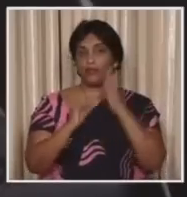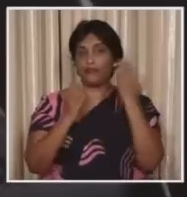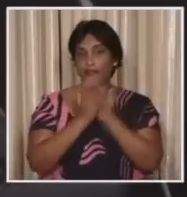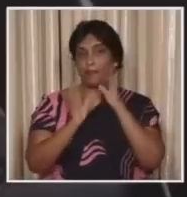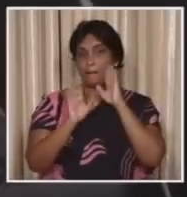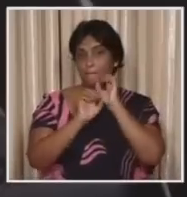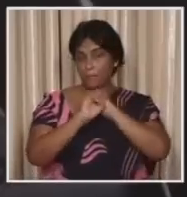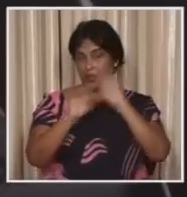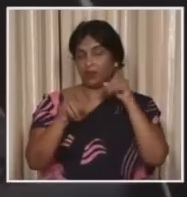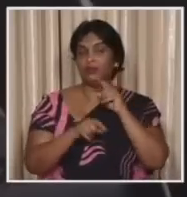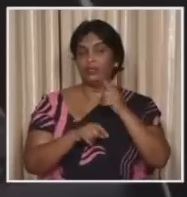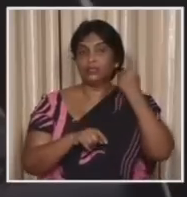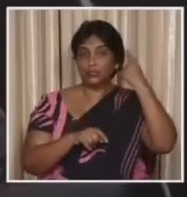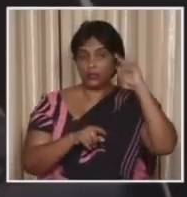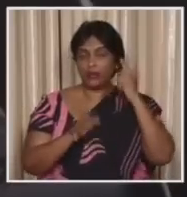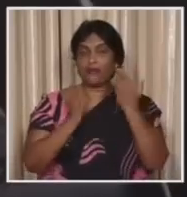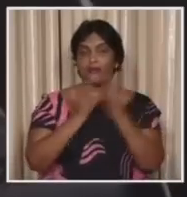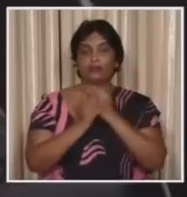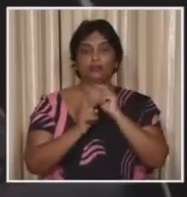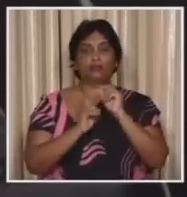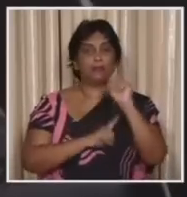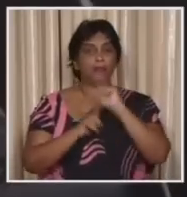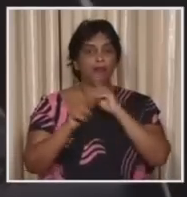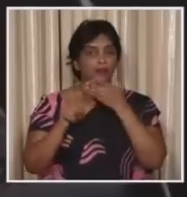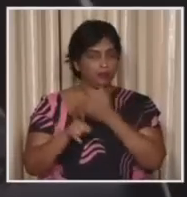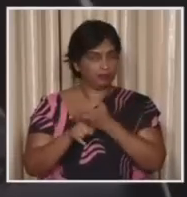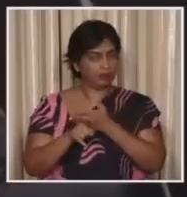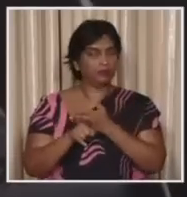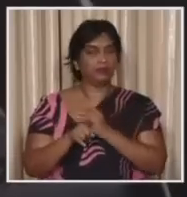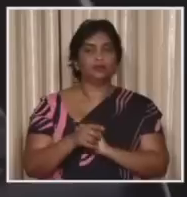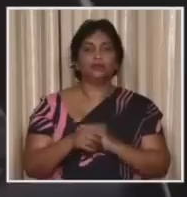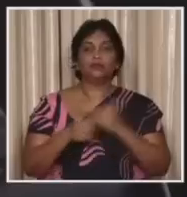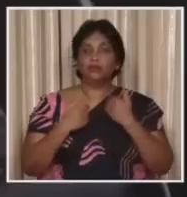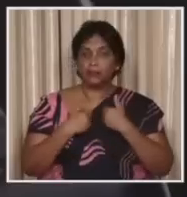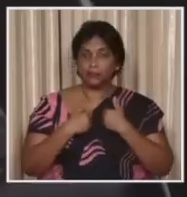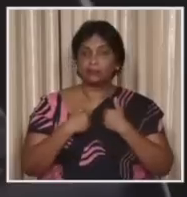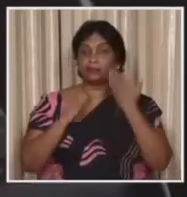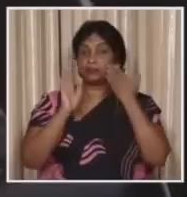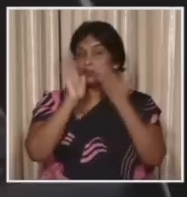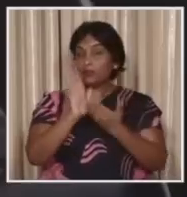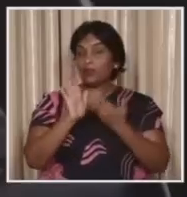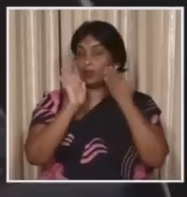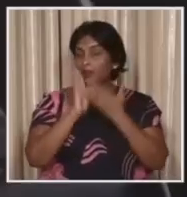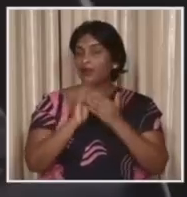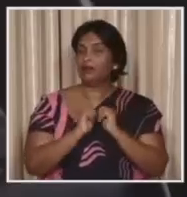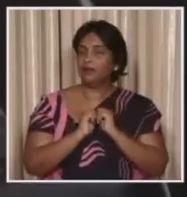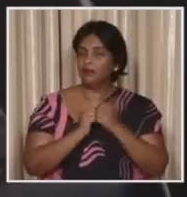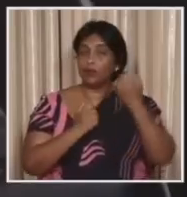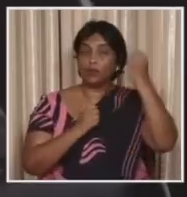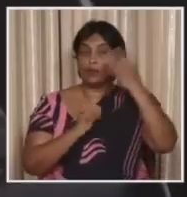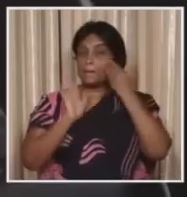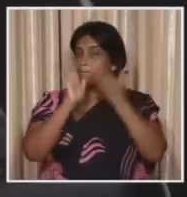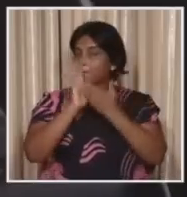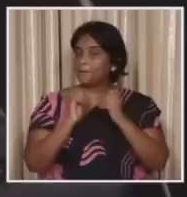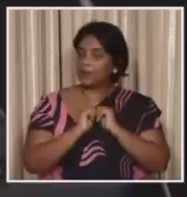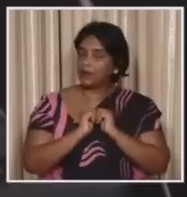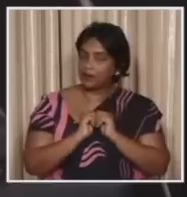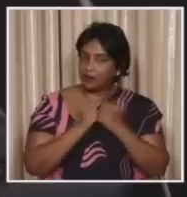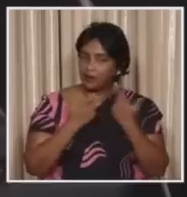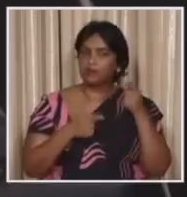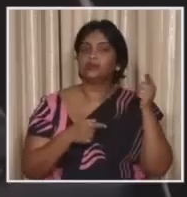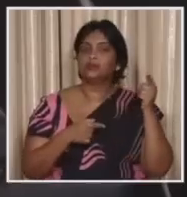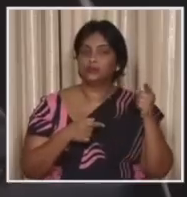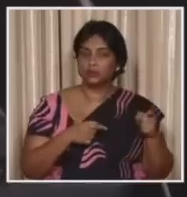චිත්‍රපටය ඊයේ චිත්‍රපටයක් පෙන්නවා පාර්ලිමේන්තුවේ එතකොට අපිට මේවා පෙන්නල වැඩක් නැහැ දින පෙන්නල වැඩකුත් නැහැ මේ